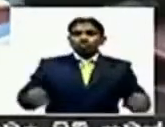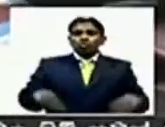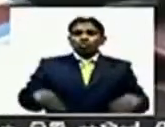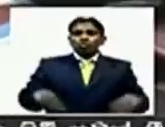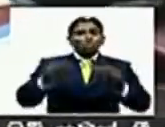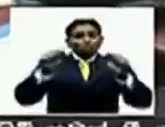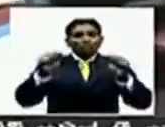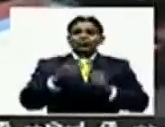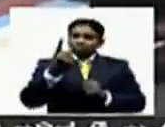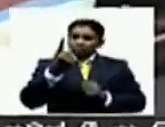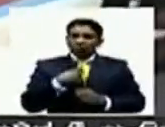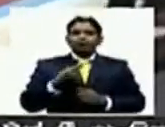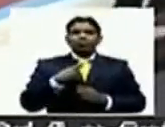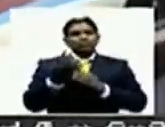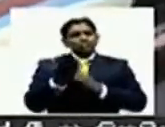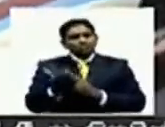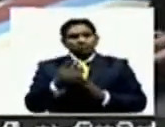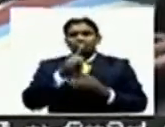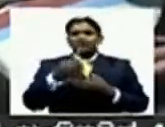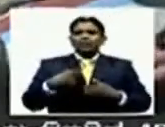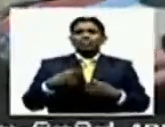තමන්ගේ සත්‍යග්‍රහය ආරම්භ කළා.